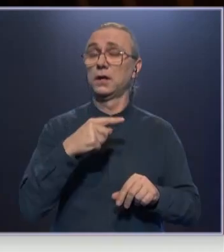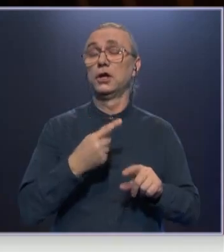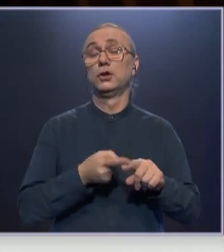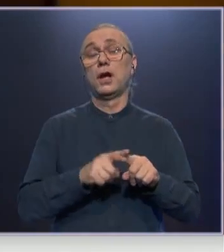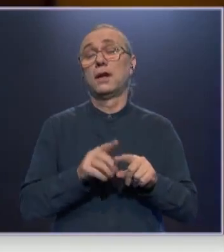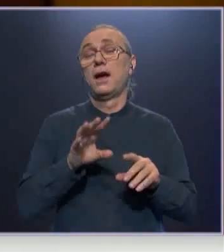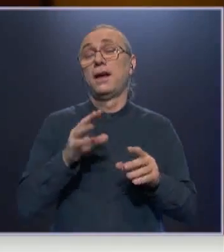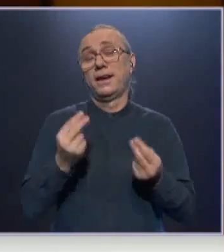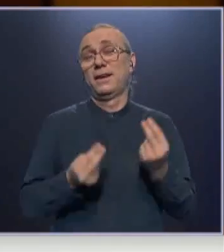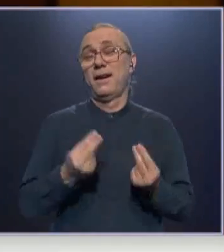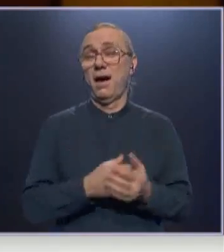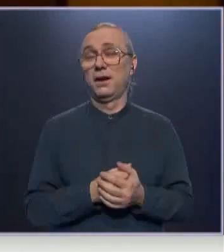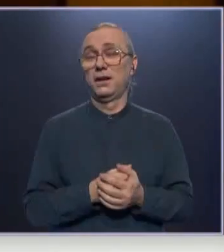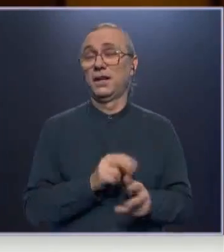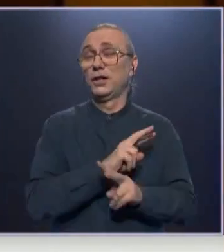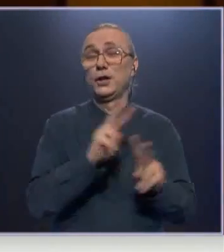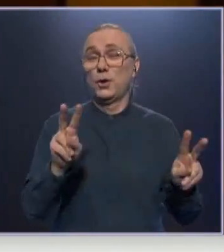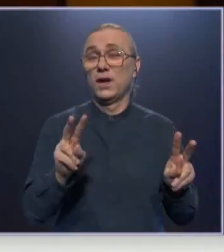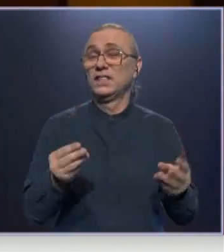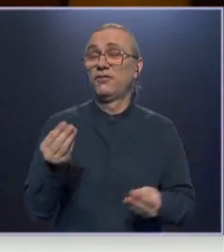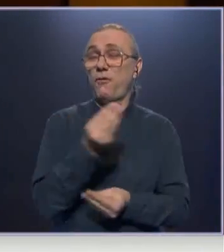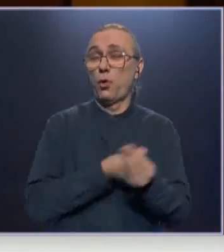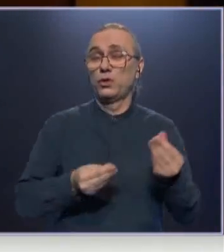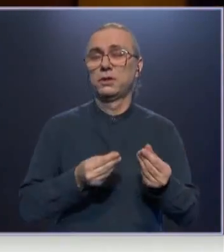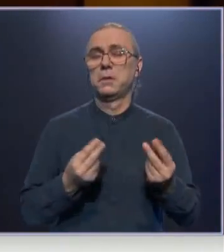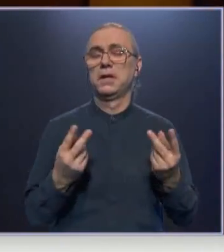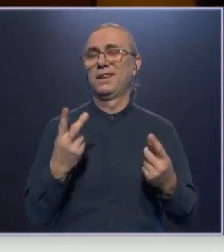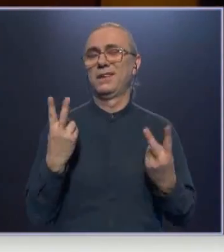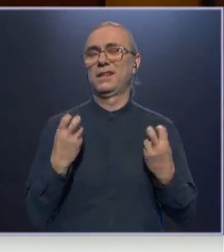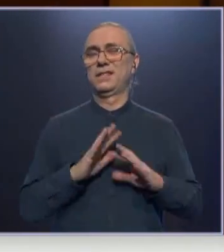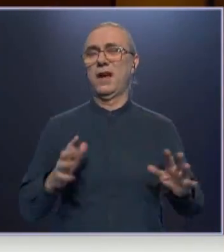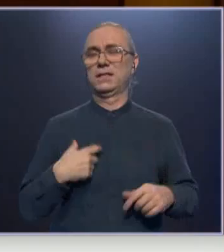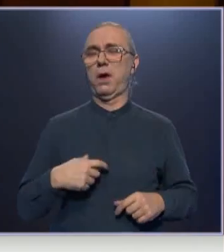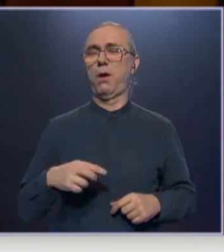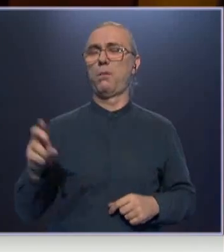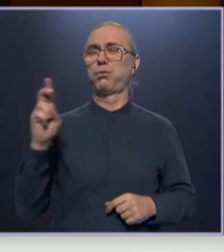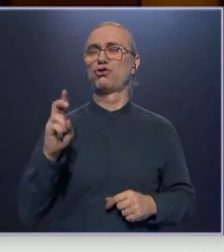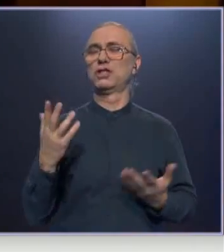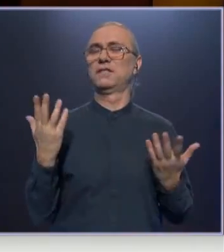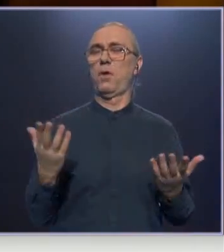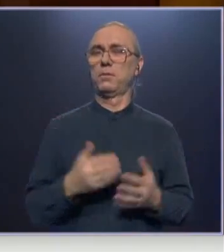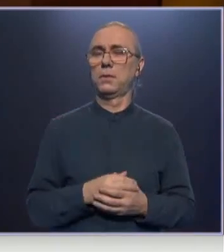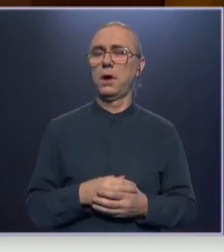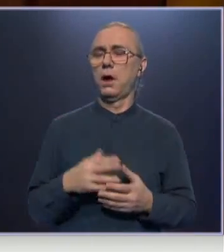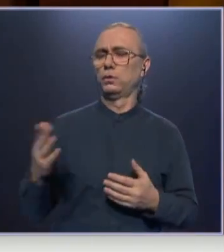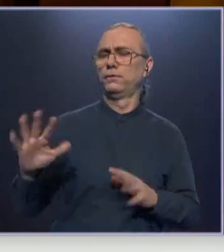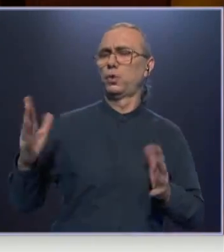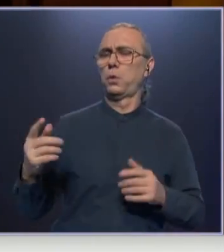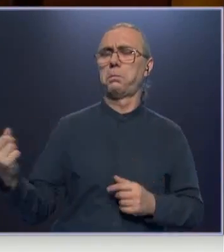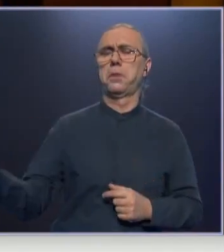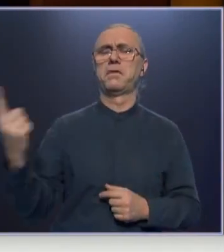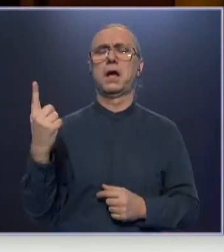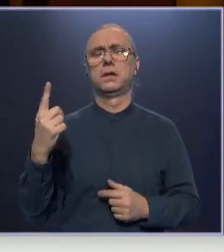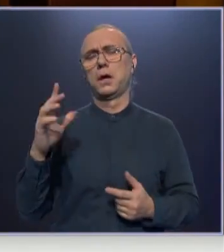лишь игра. Никто из фокусников не называет себя божеством. А тут вдруг появляется улыбающийся дядя из